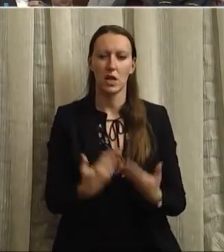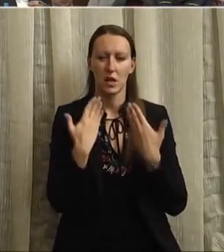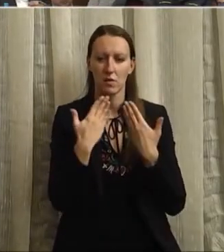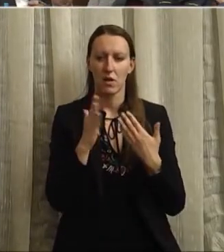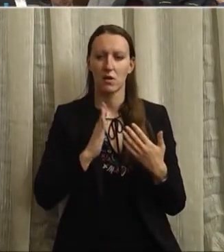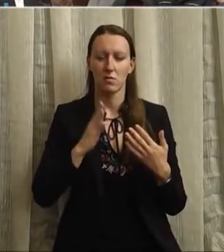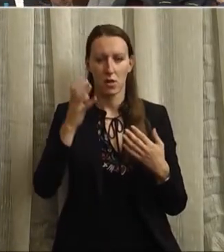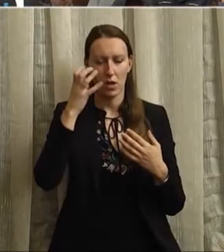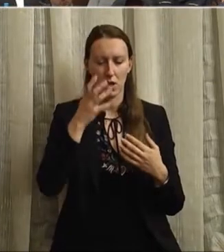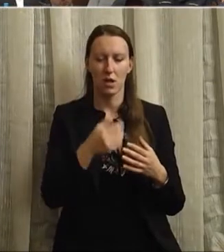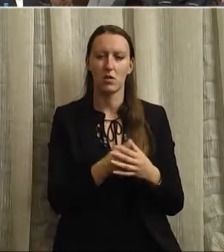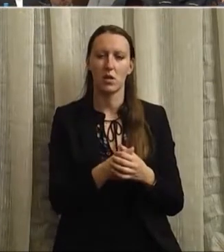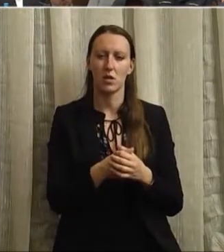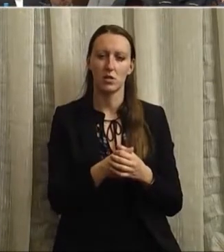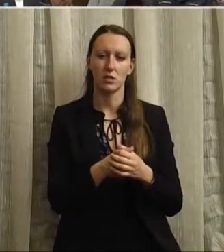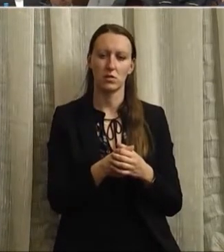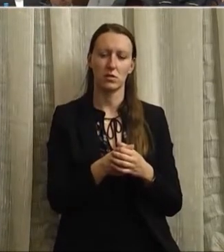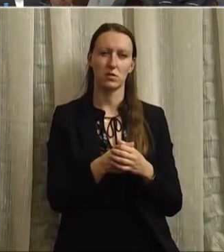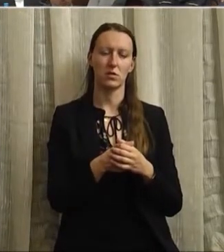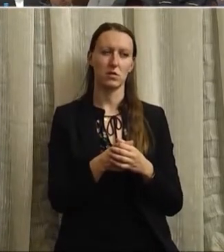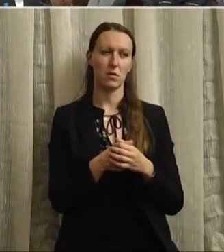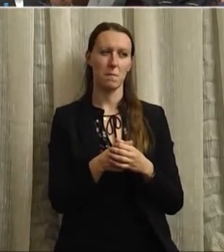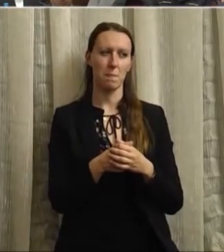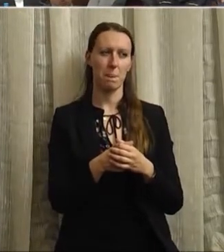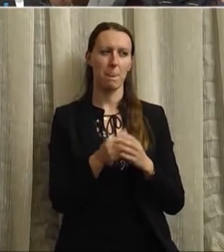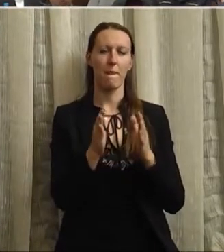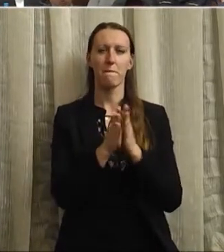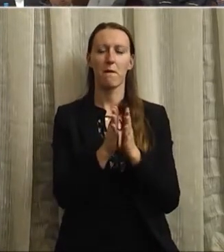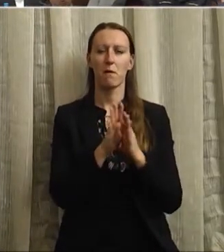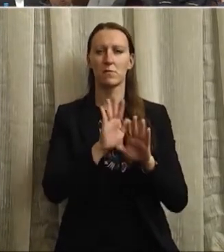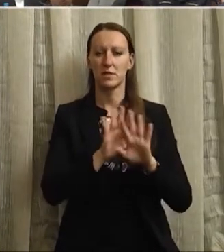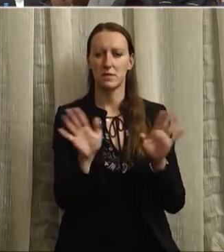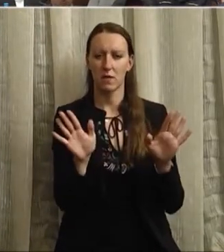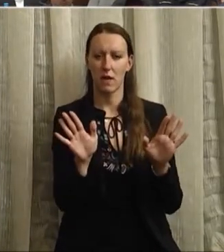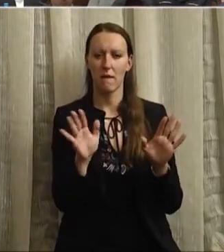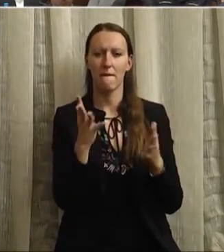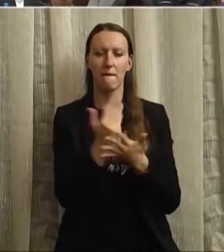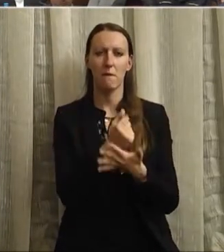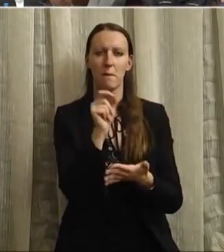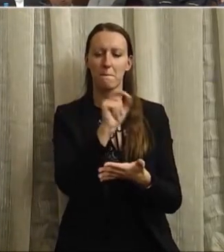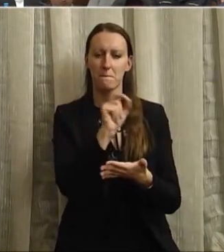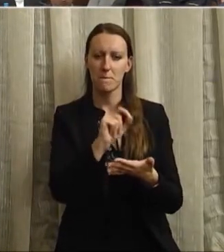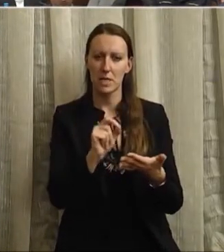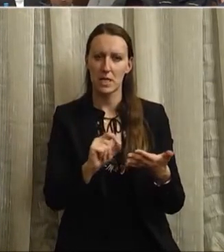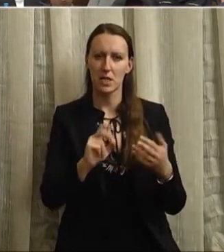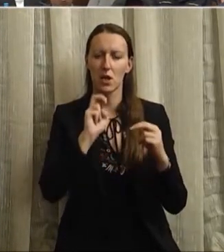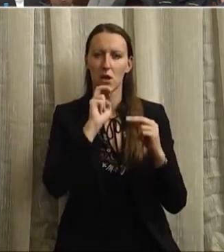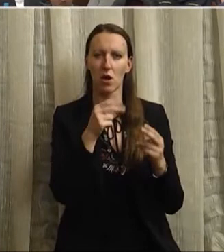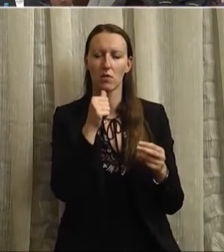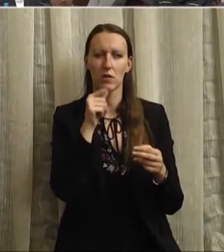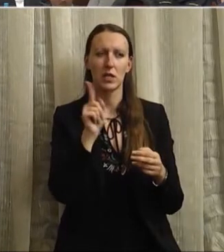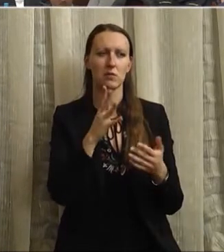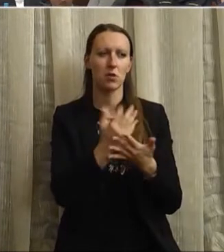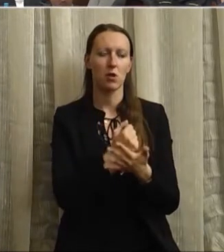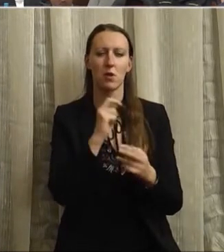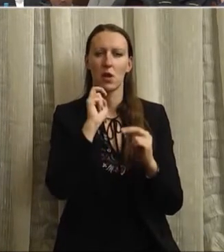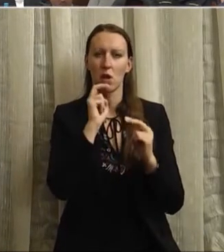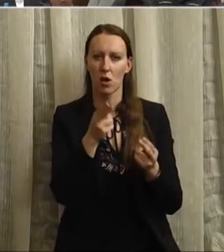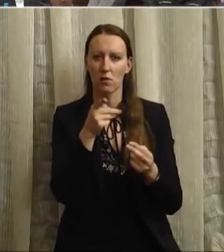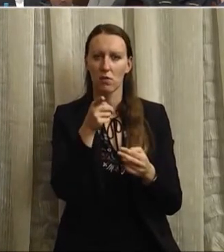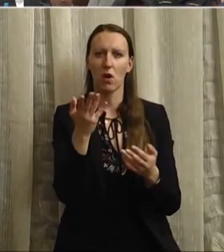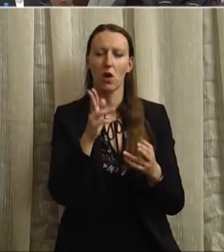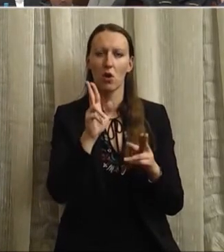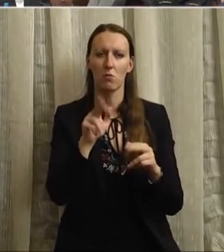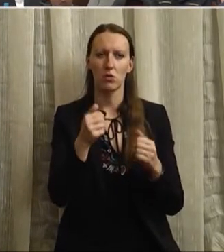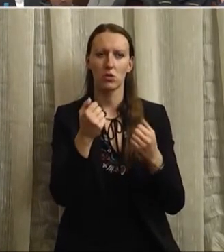zahvaljujem gospodinu gradonačelniku. Molio bi svakako da dobijemo pismeni odgovor i nismo dobili odgovor na to